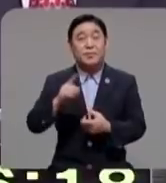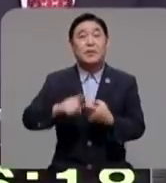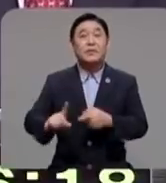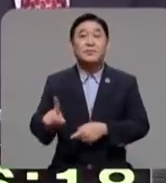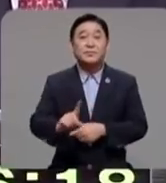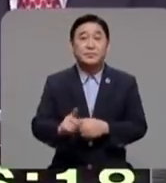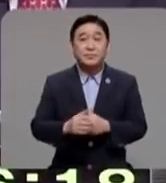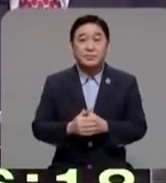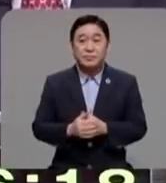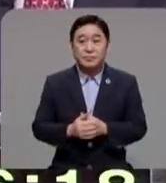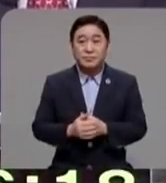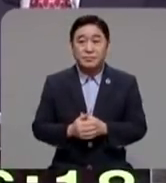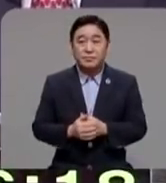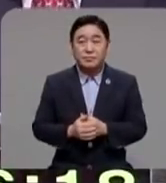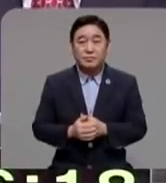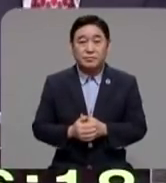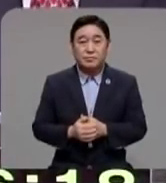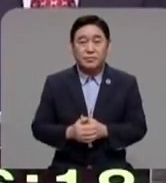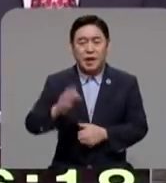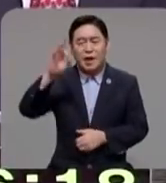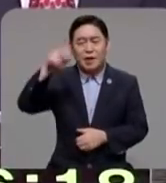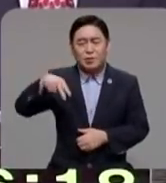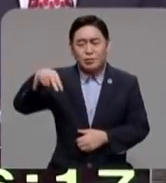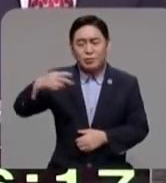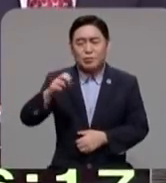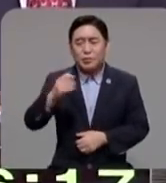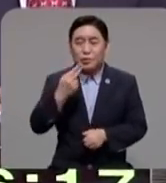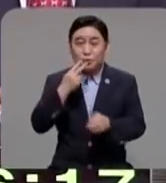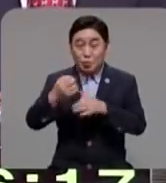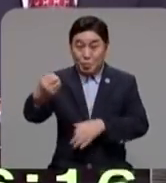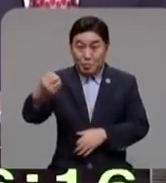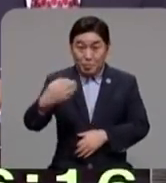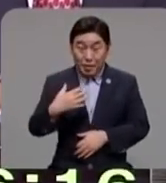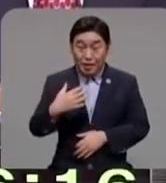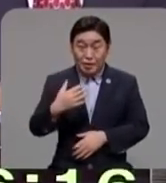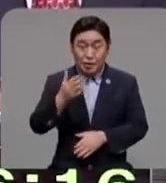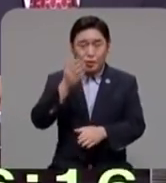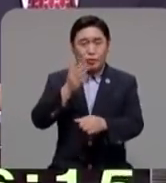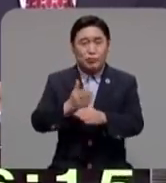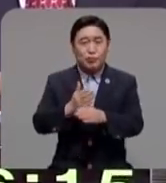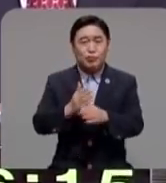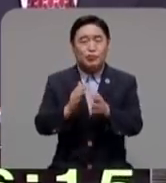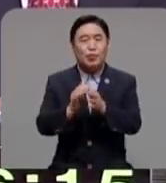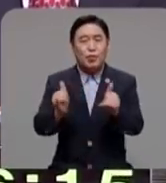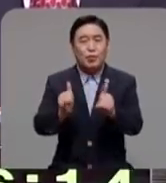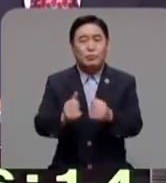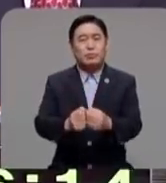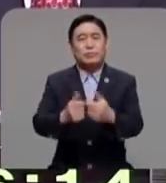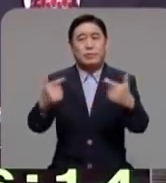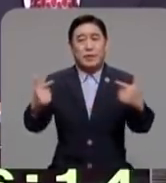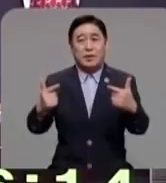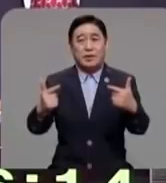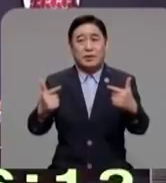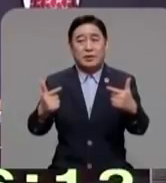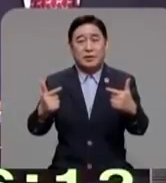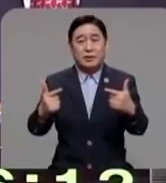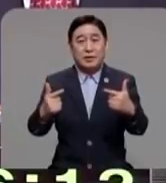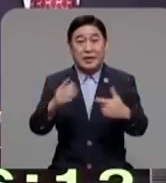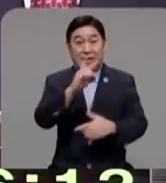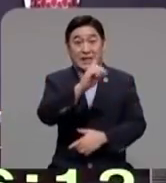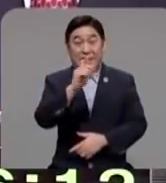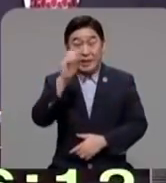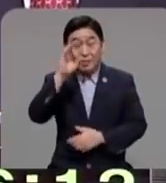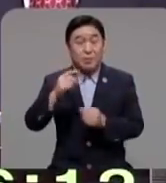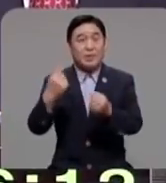대해서 어떻게 좀 생각하세요? 예. 유승민 후보님의 말씀하시는 중도 확장성은 로데이터 보면 제가 제일